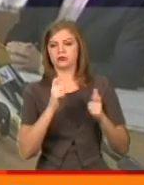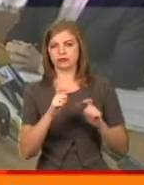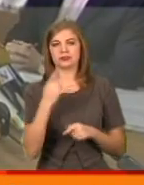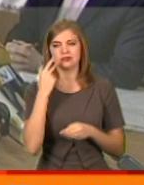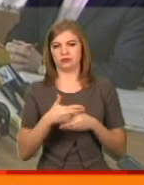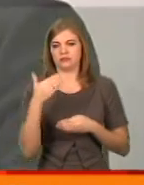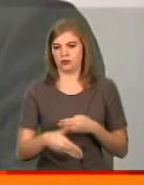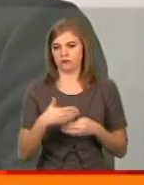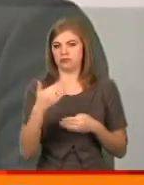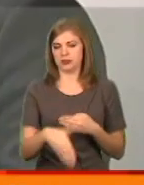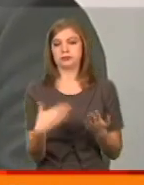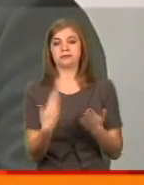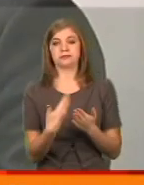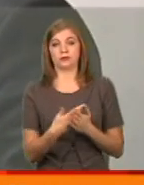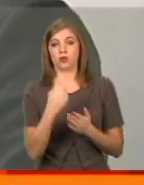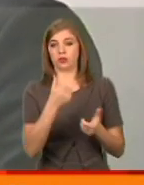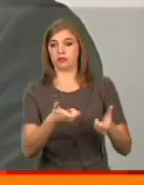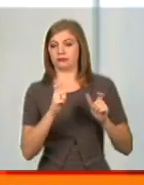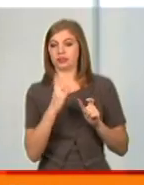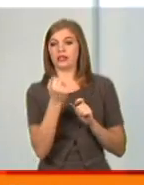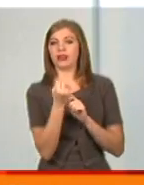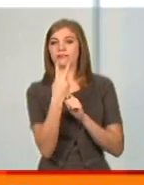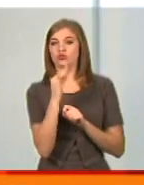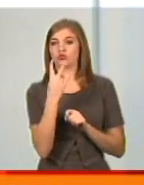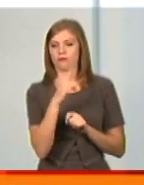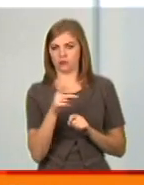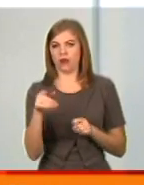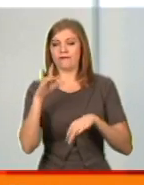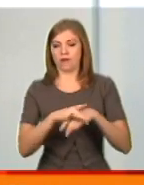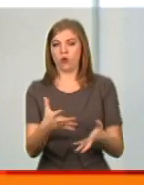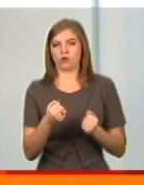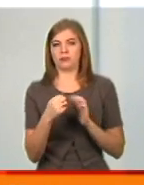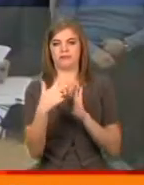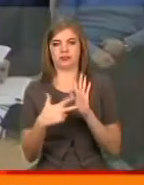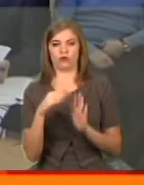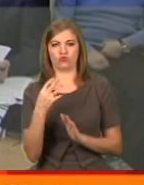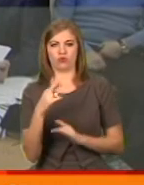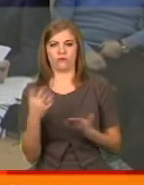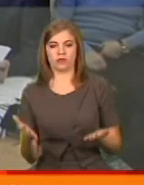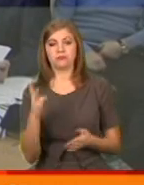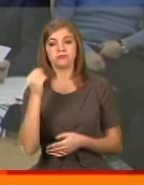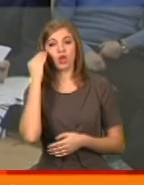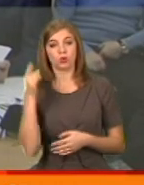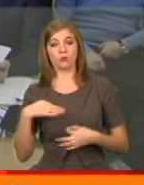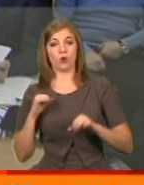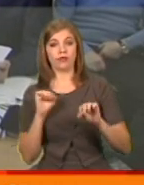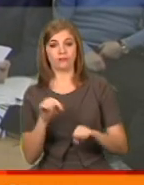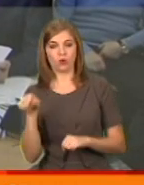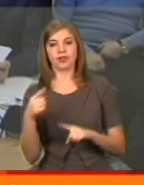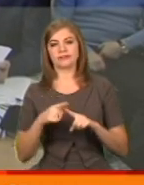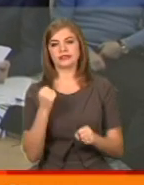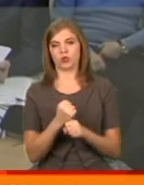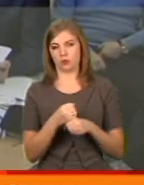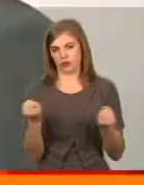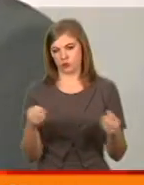із запізненнями. Приміром, один із них на 12 жовтня вони отримали 18 жовтня. На думку адвокатів, це